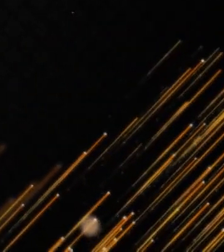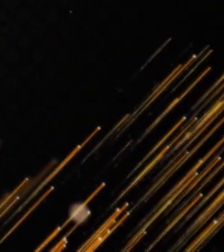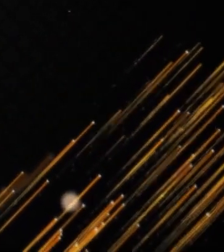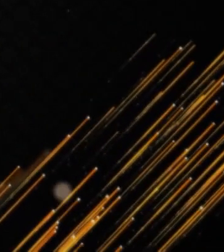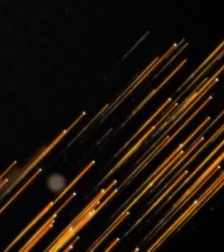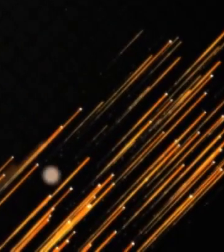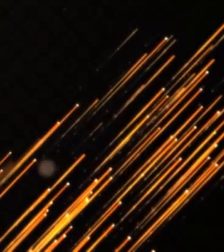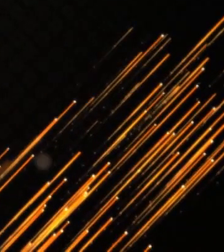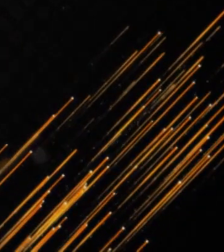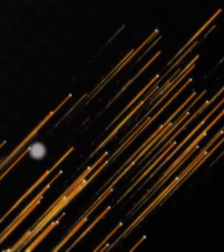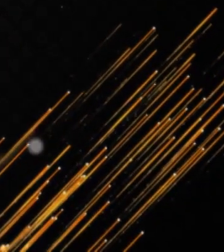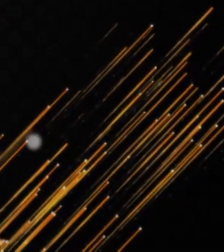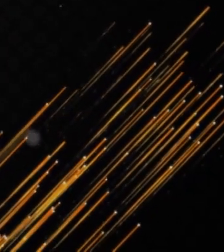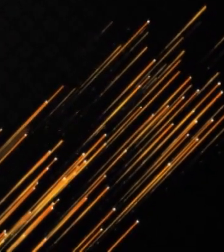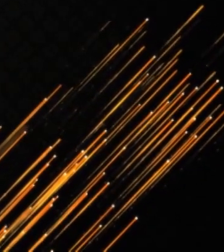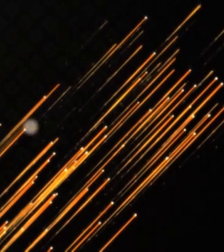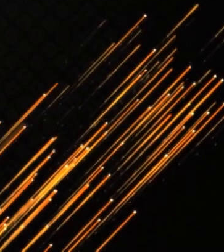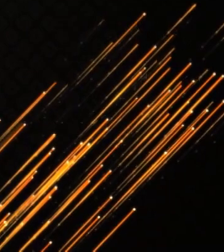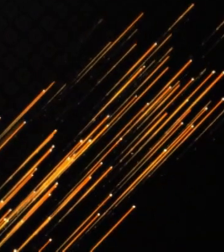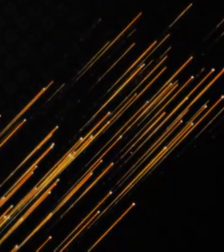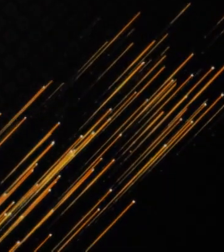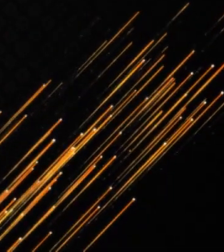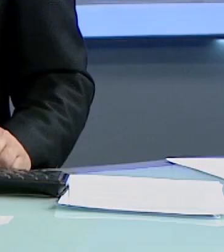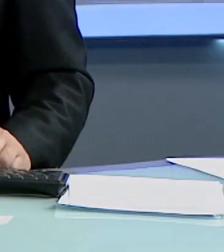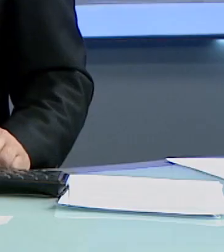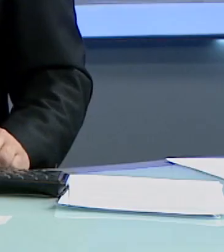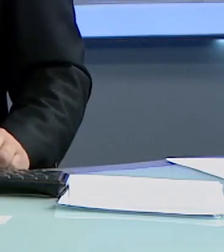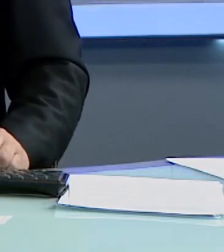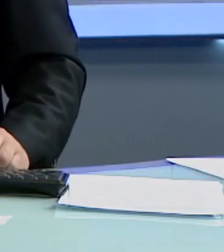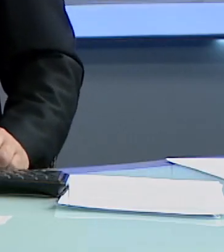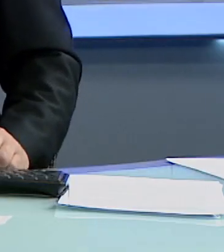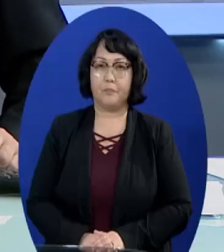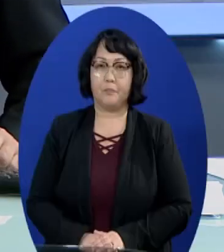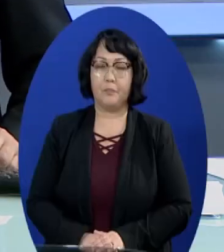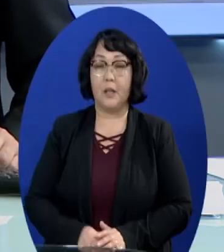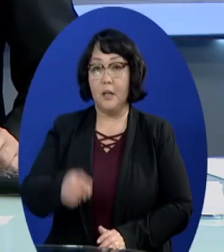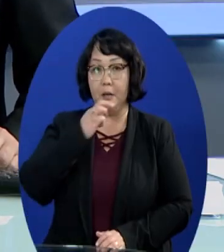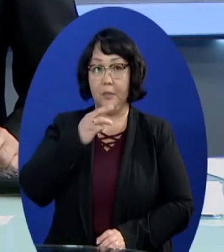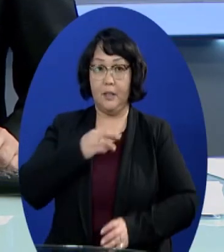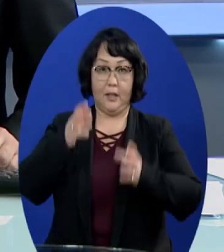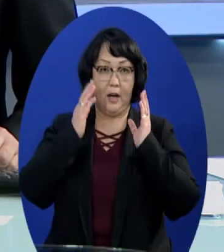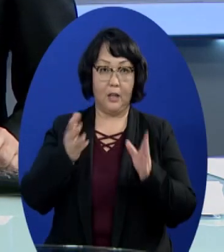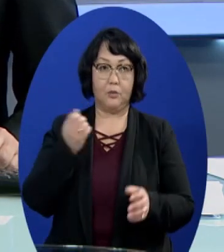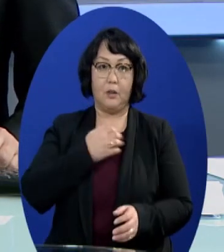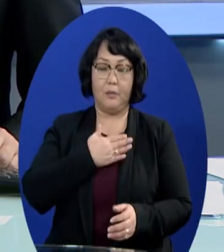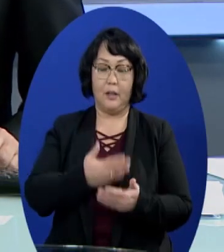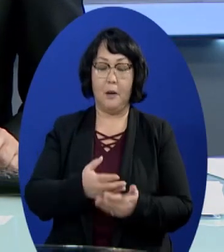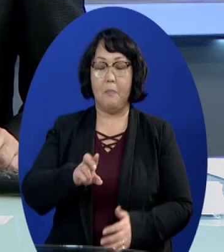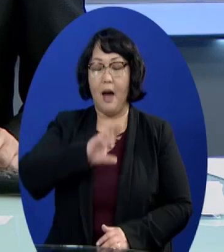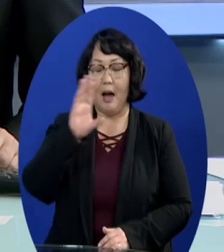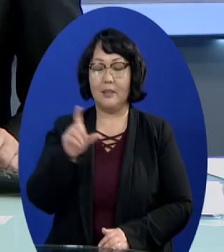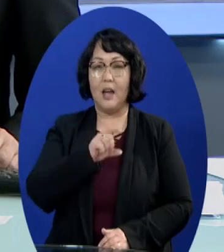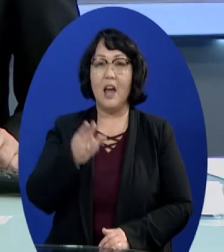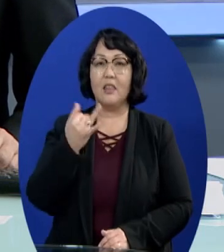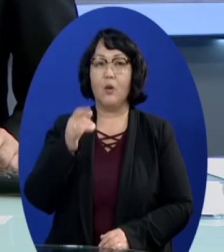Цагийн Цагийн хүрд мэдээллийн хөтөлбөрөөр байгаль дэлхтэй хүнээр Ус аймгийн